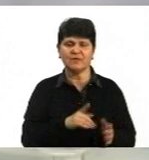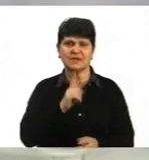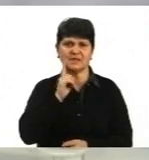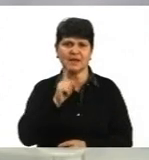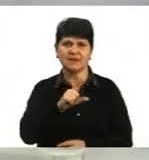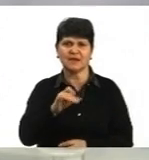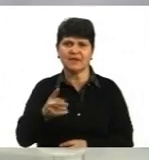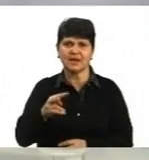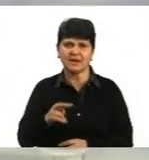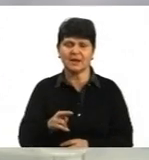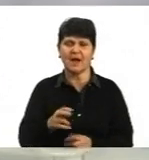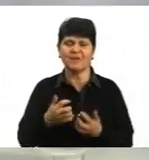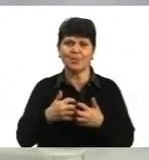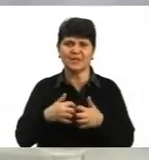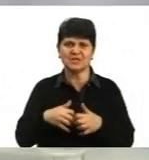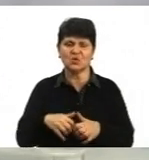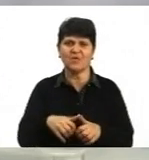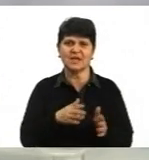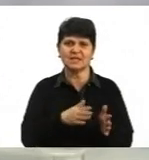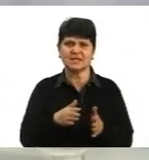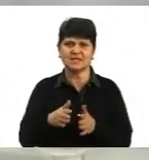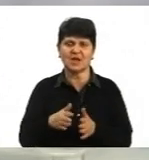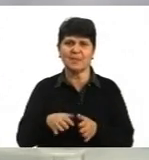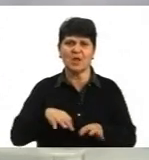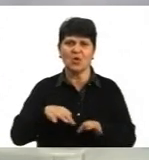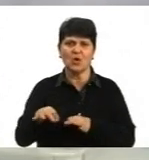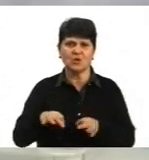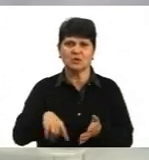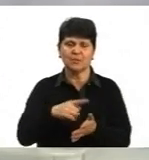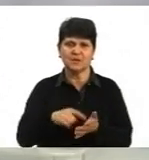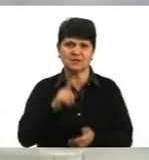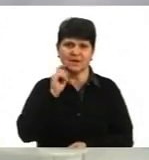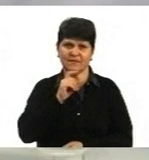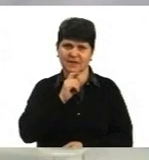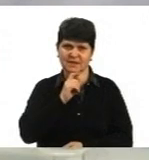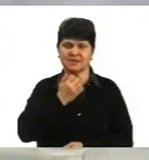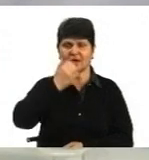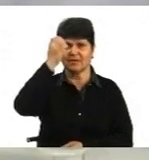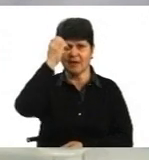системи керування дорожнім рухом в місті Вінниці. Дякую, шановні глядачі, що долучалися